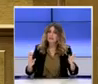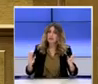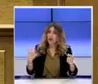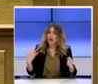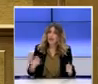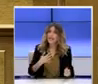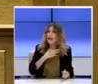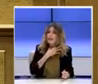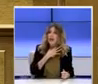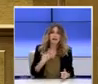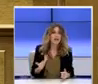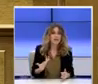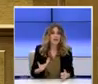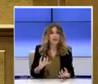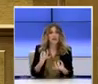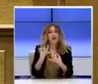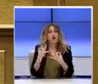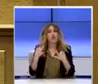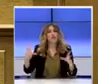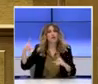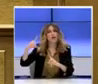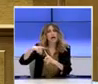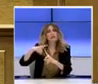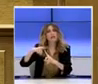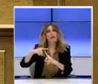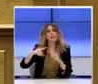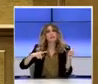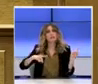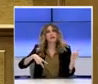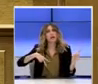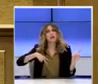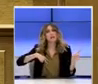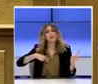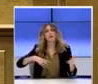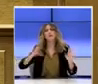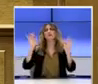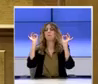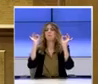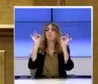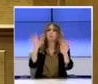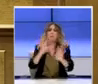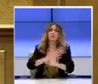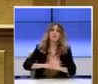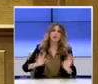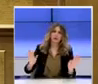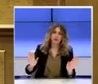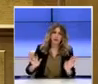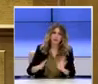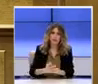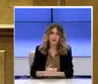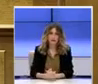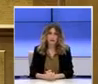ανάγκη δωρεάν το μοριακό τεστ? Έχετε ξεκινήσει